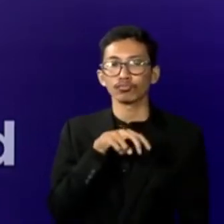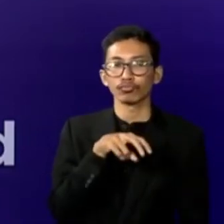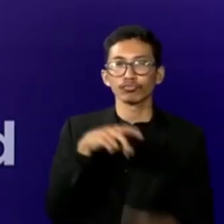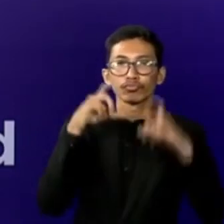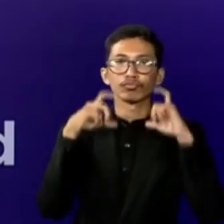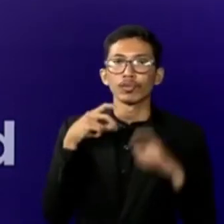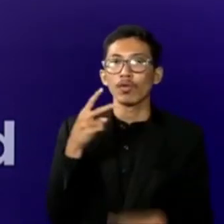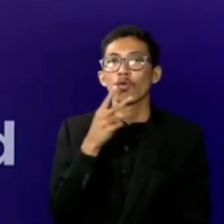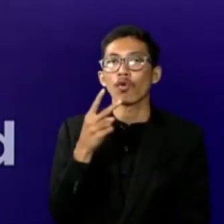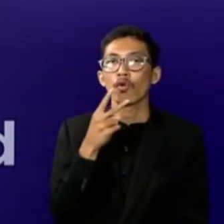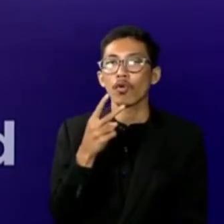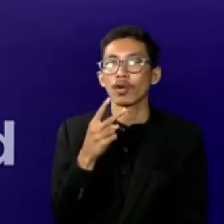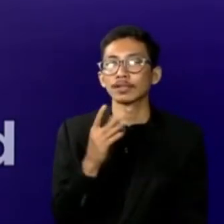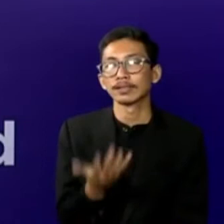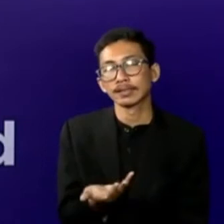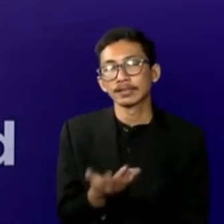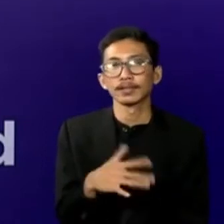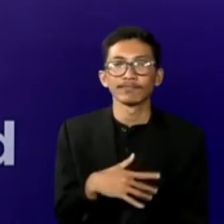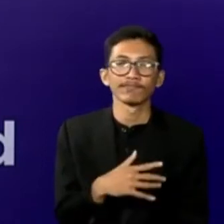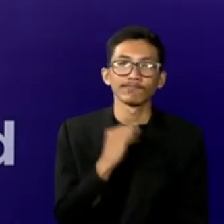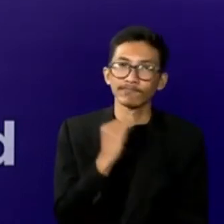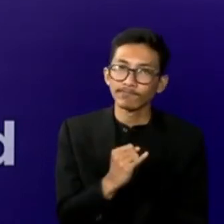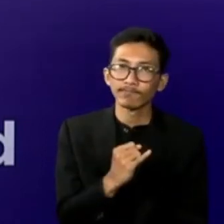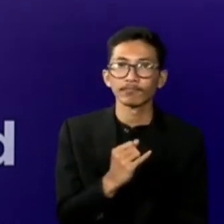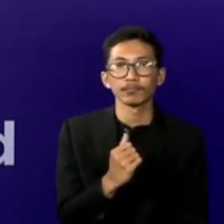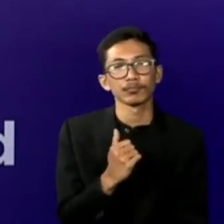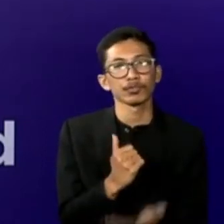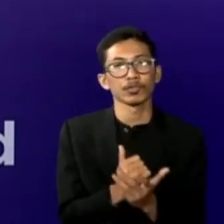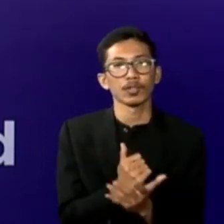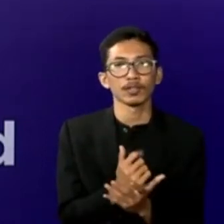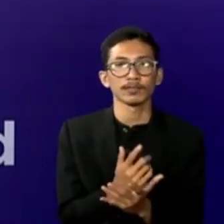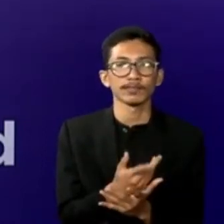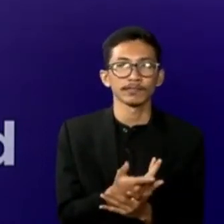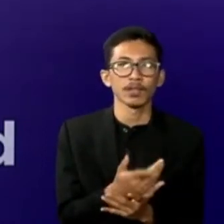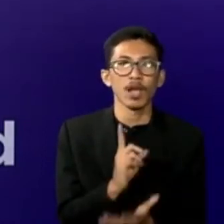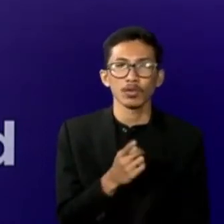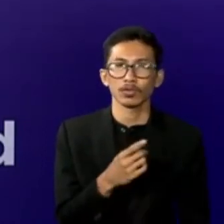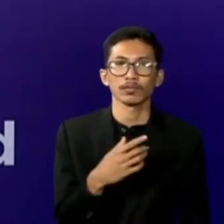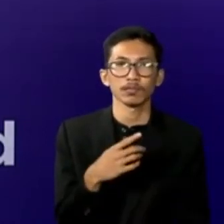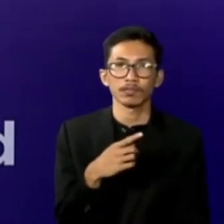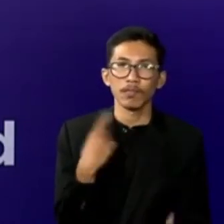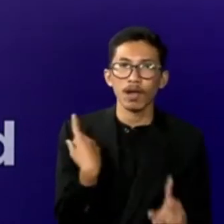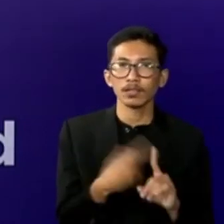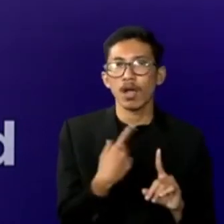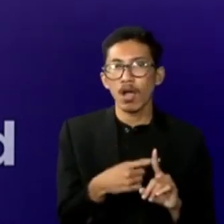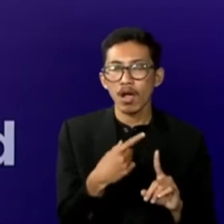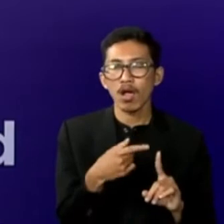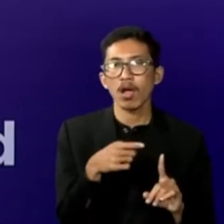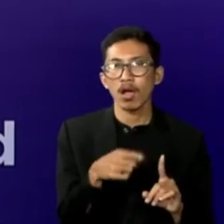merokok seperti itu jadi memang tidak enak tetapi mau tidak mau kita kedepan